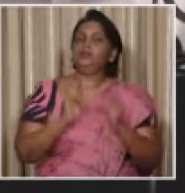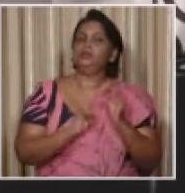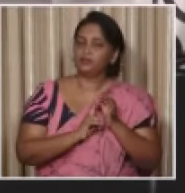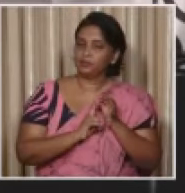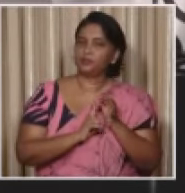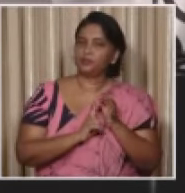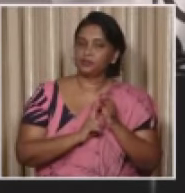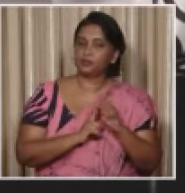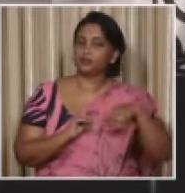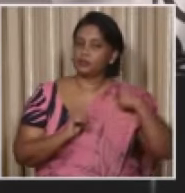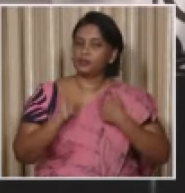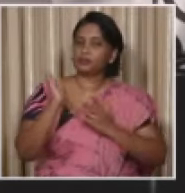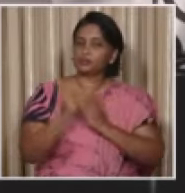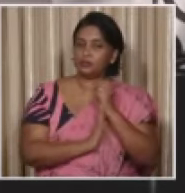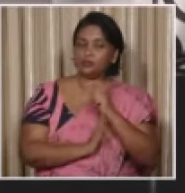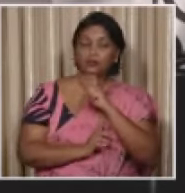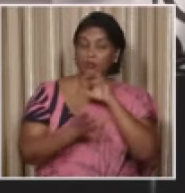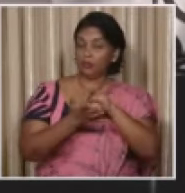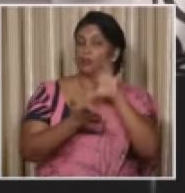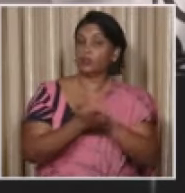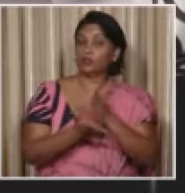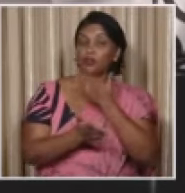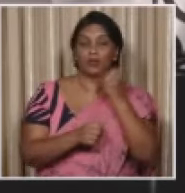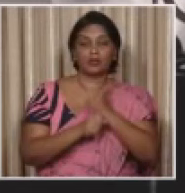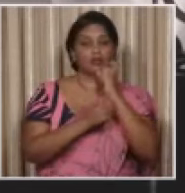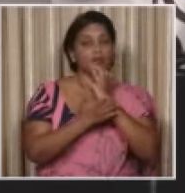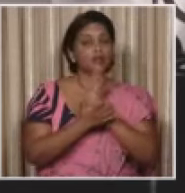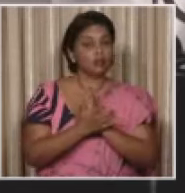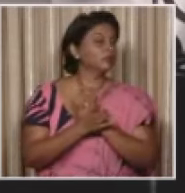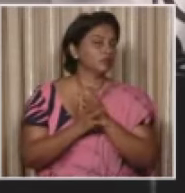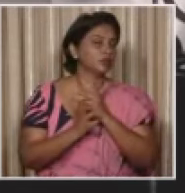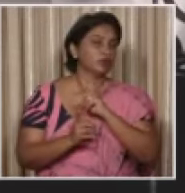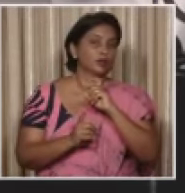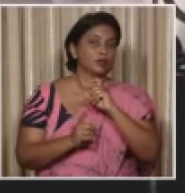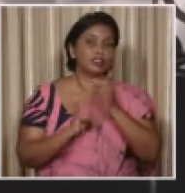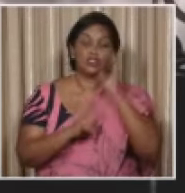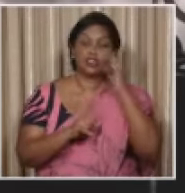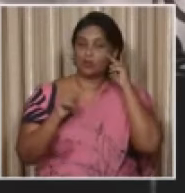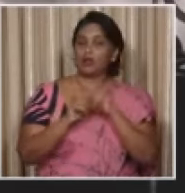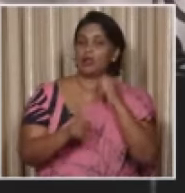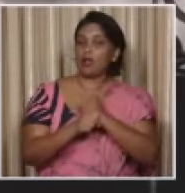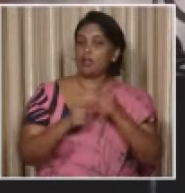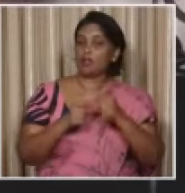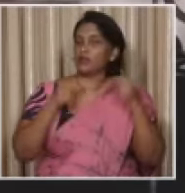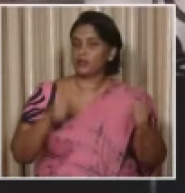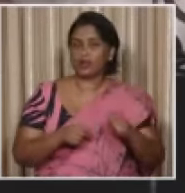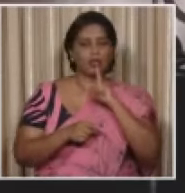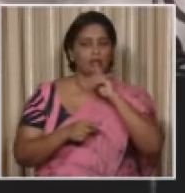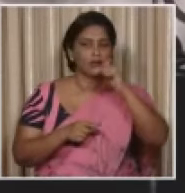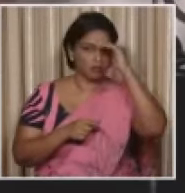मंत्रितुमी मूलिक ऐतिहासिक नड़दांड पुलवांग आंडुक व्यवस्था विधायक आंडुअट हेरव